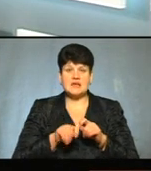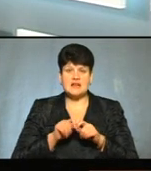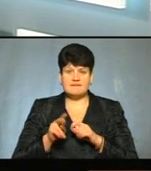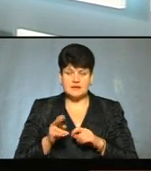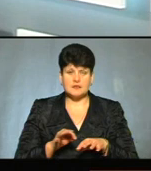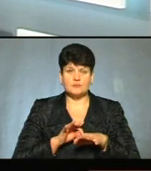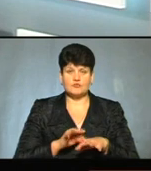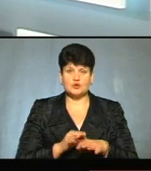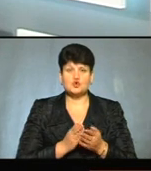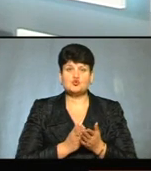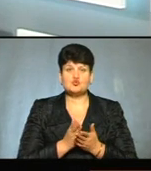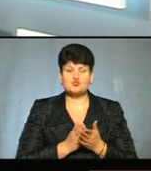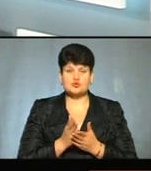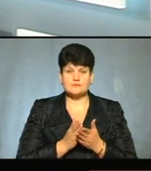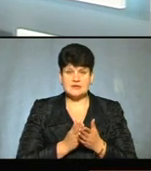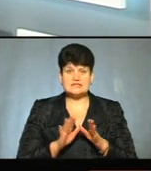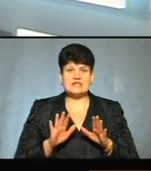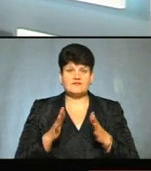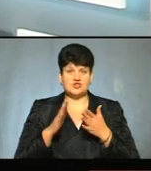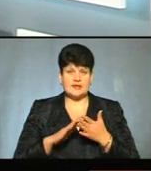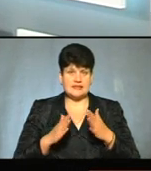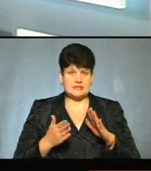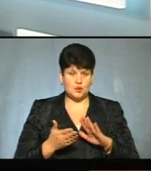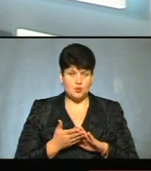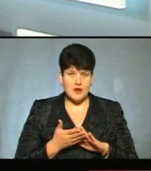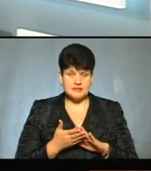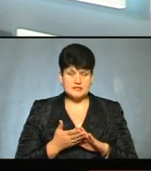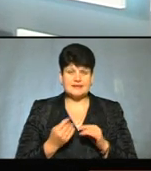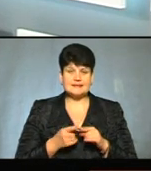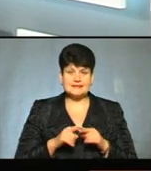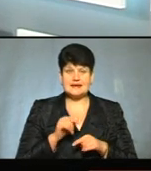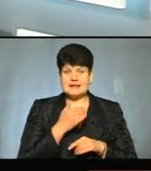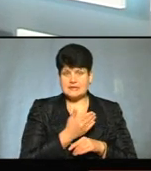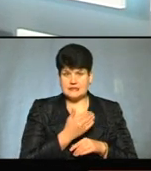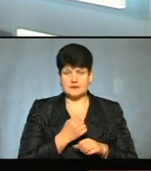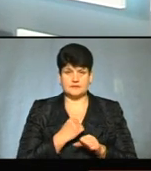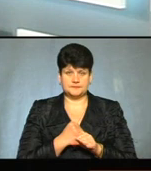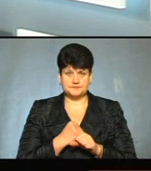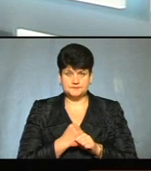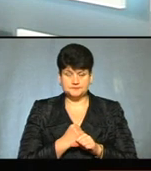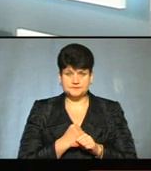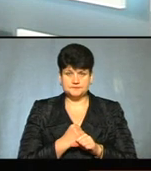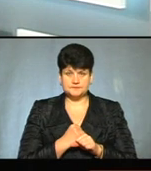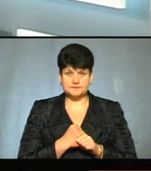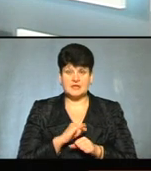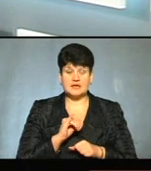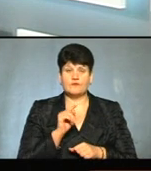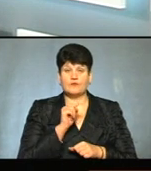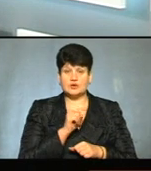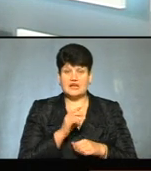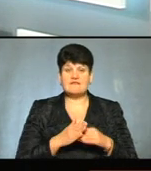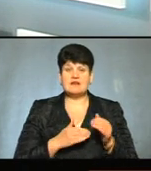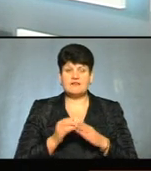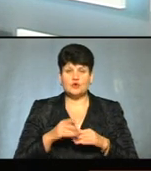перевірки здійснює служба з надзвичайних ситуацій, так, це їхні повноваження, і